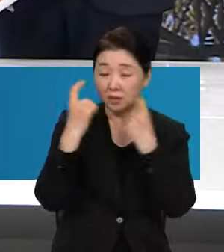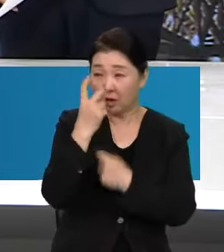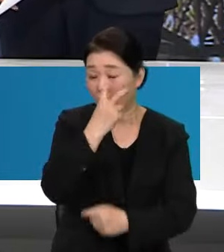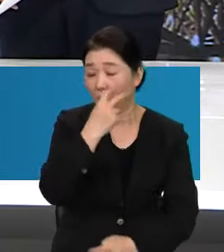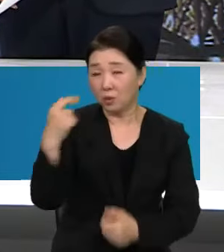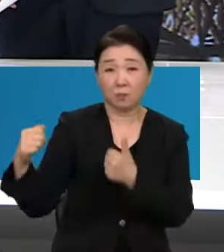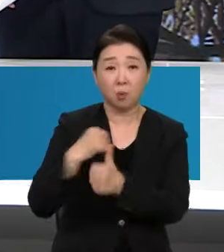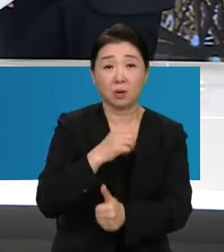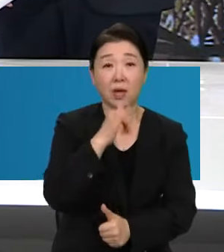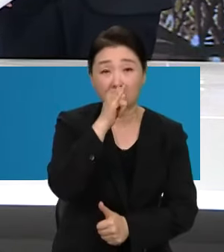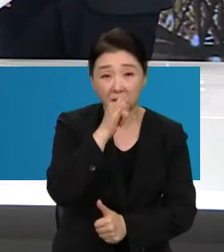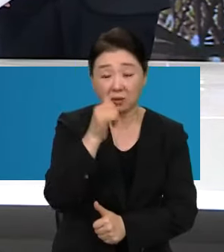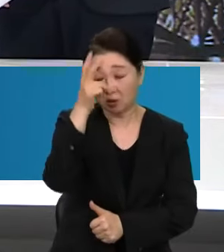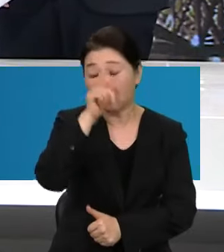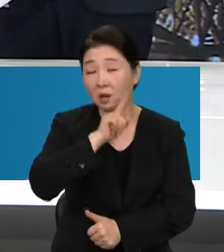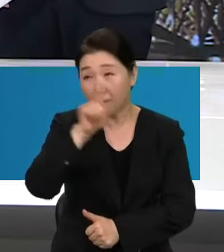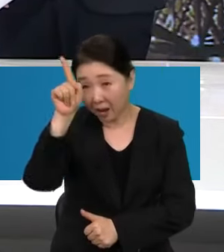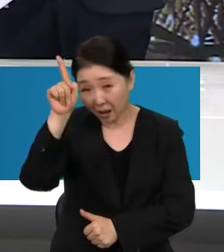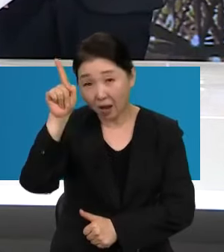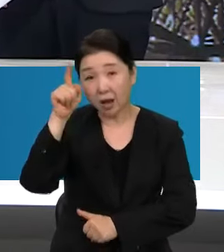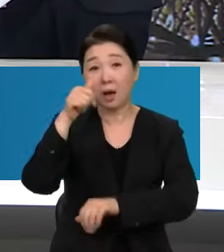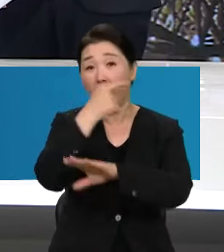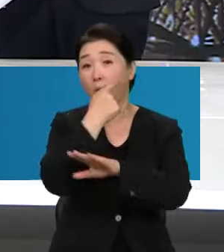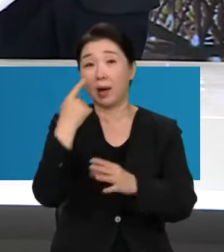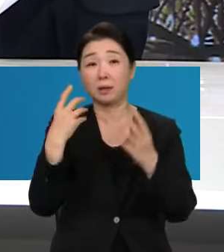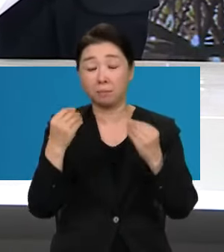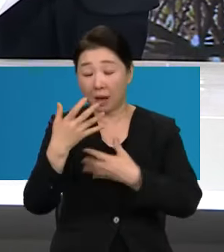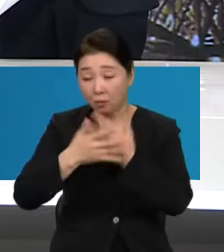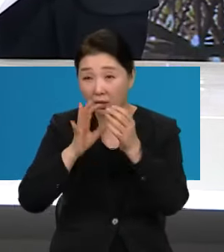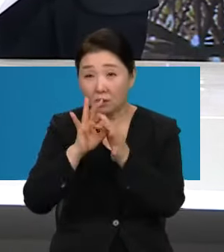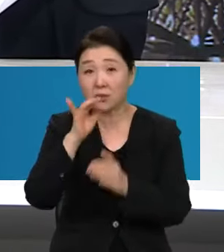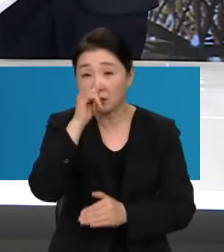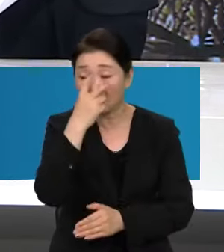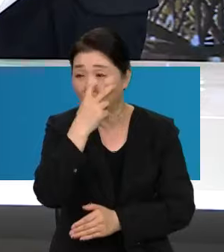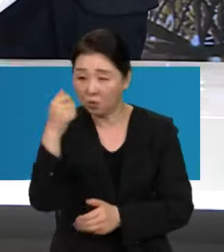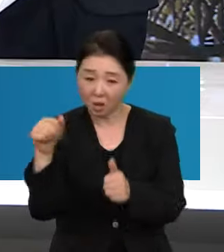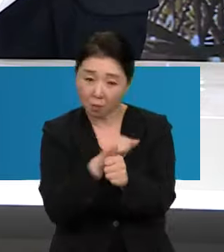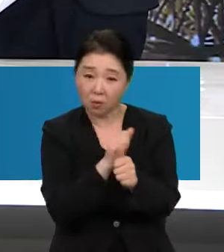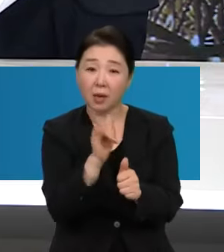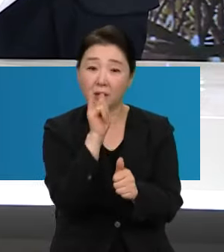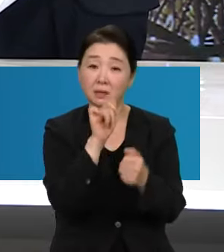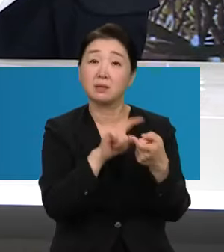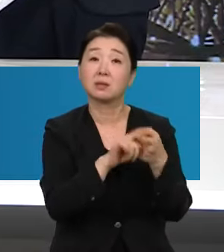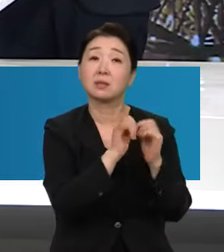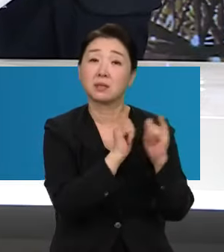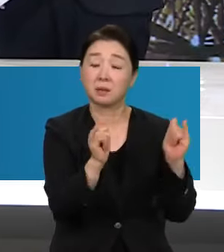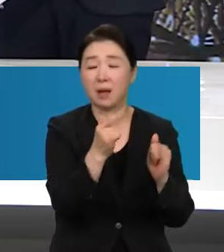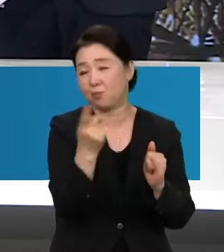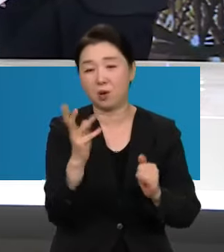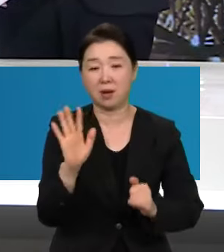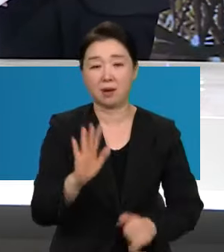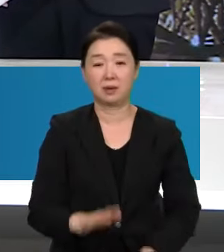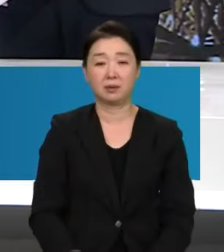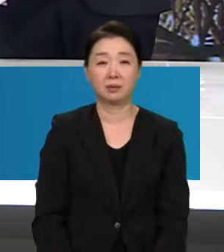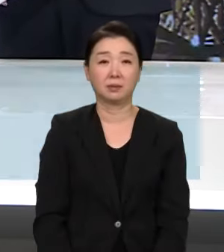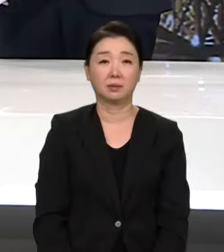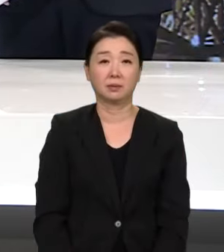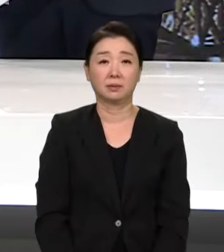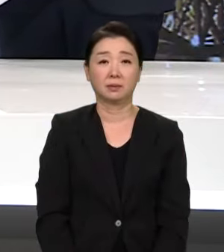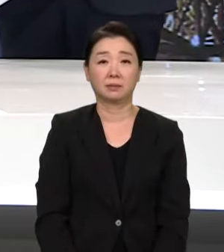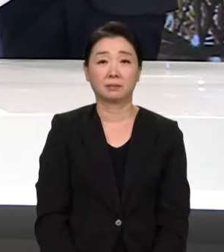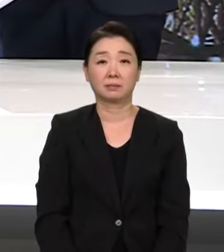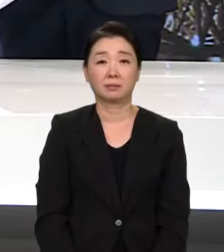확인됐습니다. 저희가 관련 영상을 입수했는데 경호원에게 폭행을 당한 걸로 보이는 팬들이 한둘이 아니었습니다. 김지훈